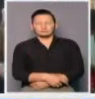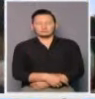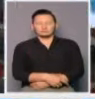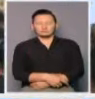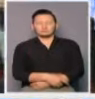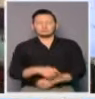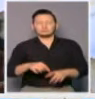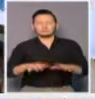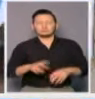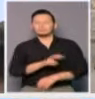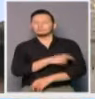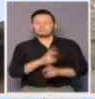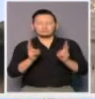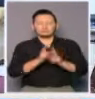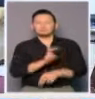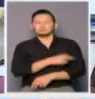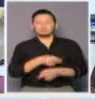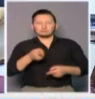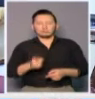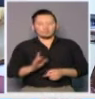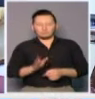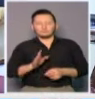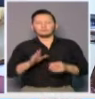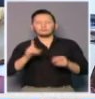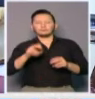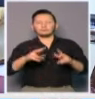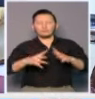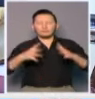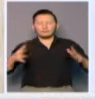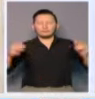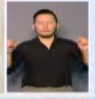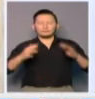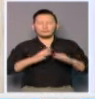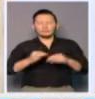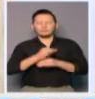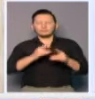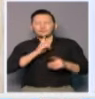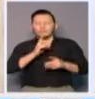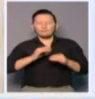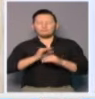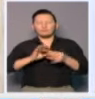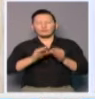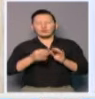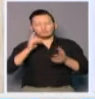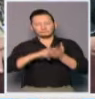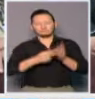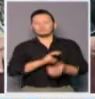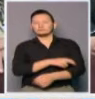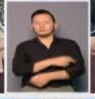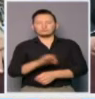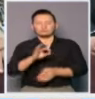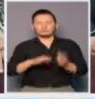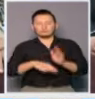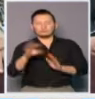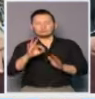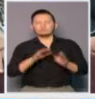На этот раз врачи встретились не в больнице, а в большом зале. На мероприятии шла речь о достижениях в области медицины, а началось оно